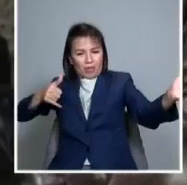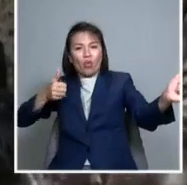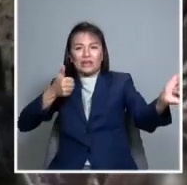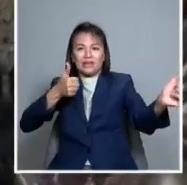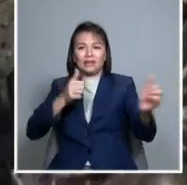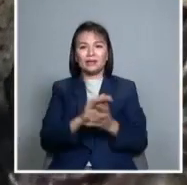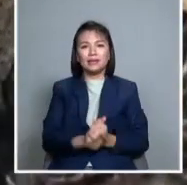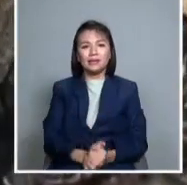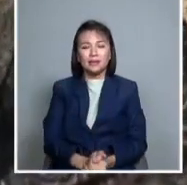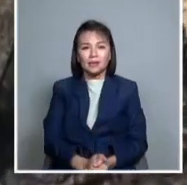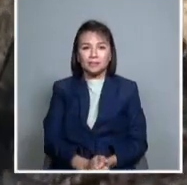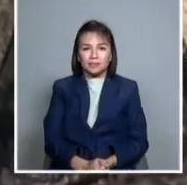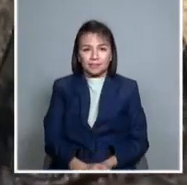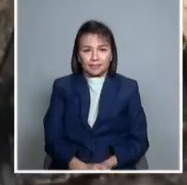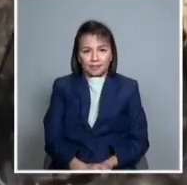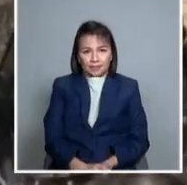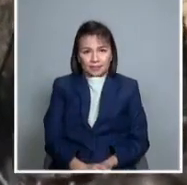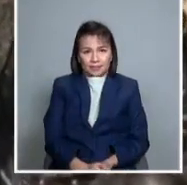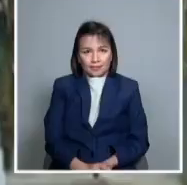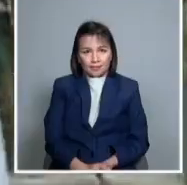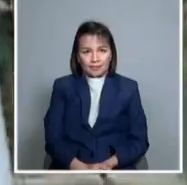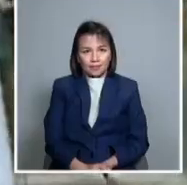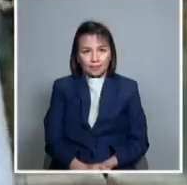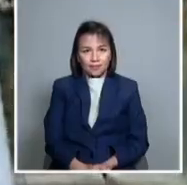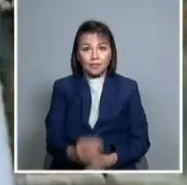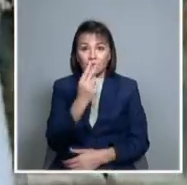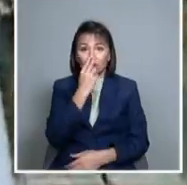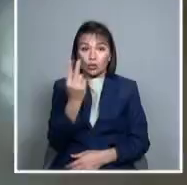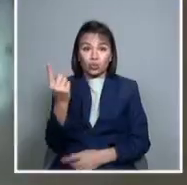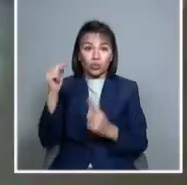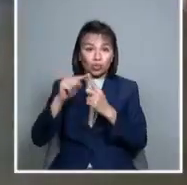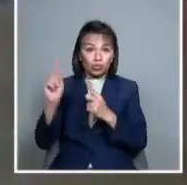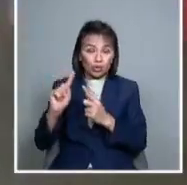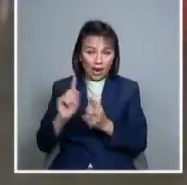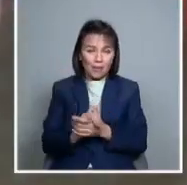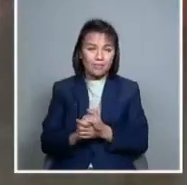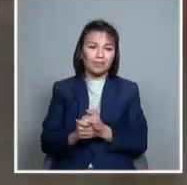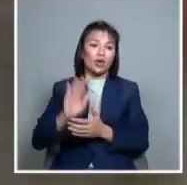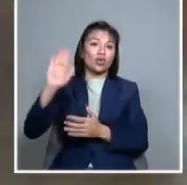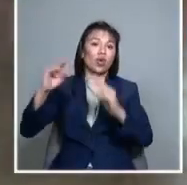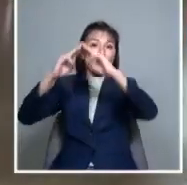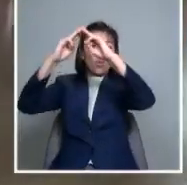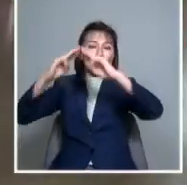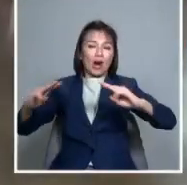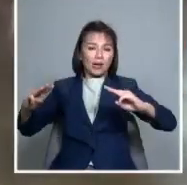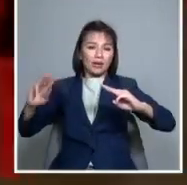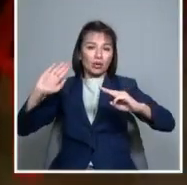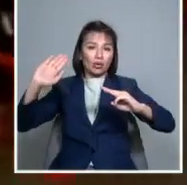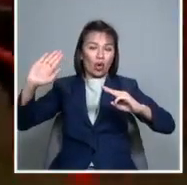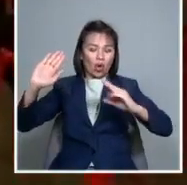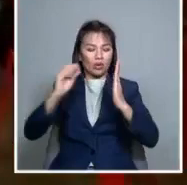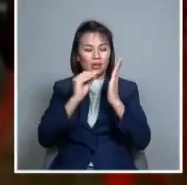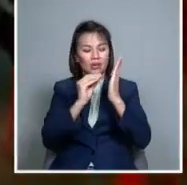นะคะส่วนอีกหนึ่งพื้นที่นะครับไปกันที่วัดโคกมะกอกอยู่ที่ตำบลดงขี้เหล็กอำเภอ